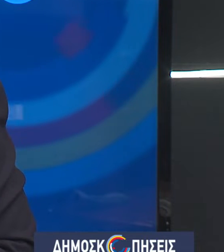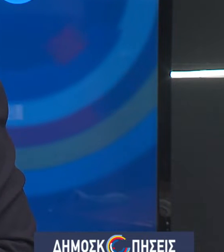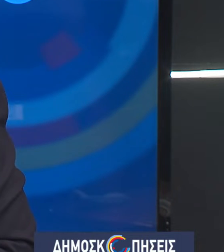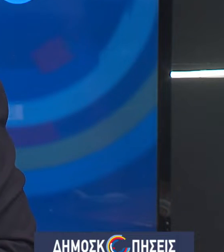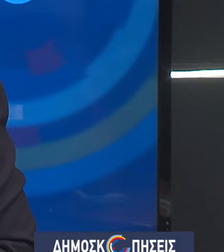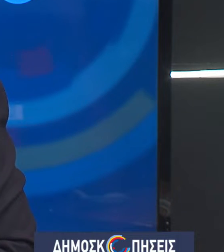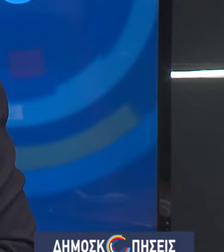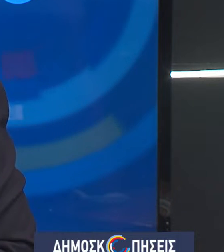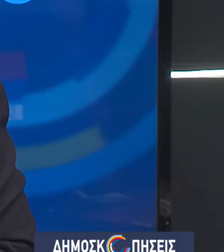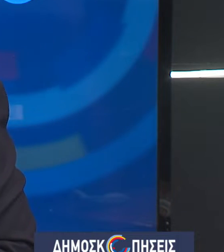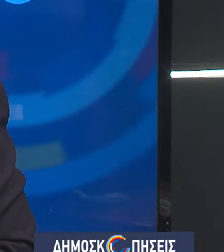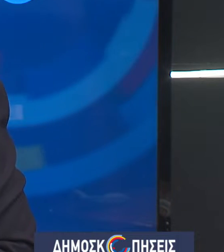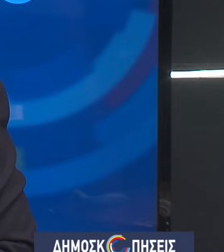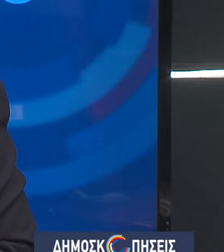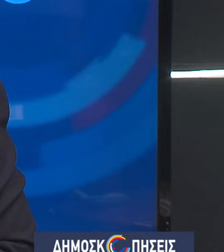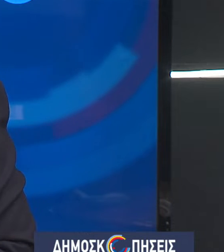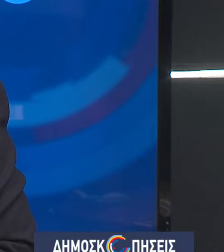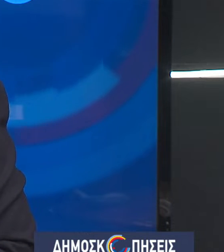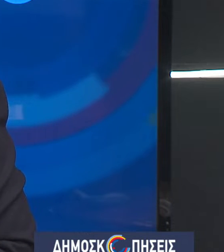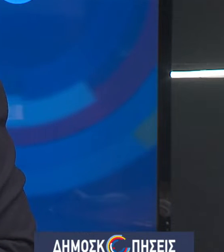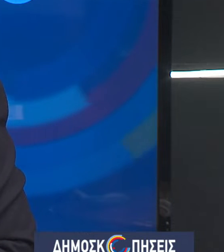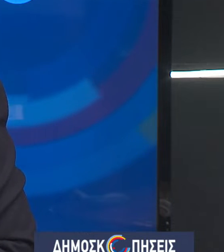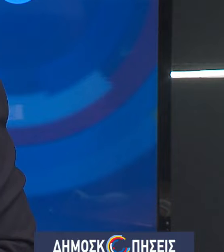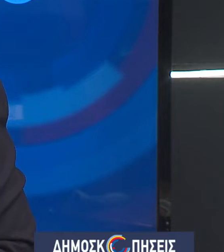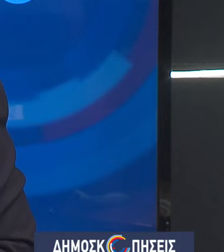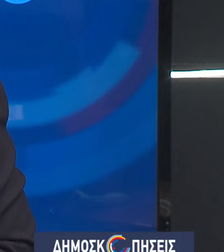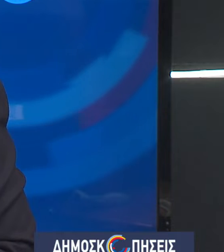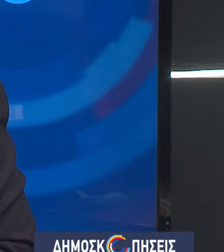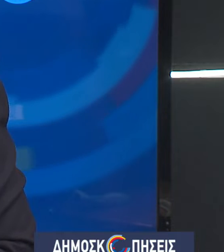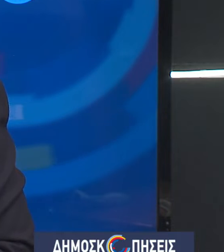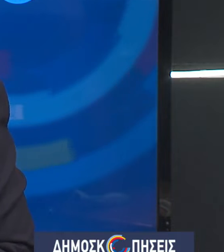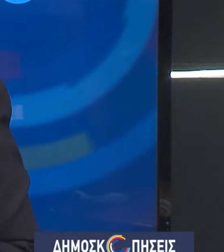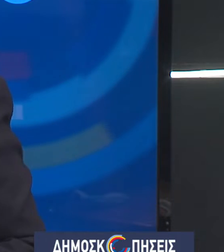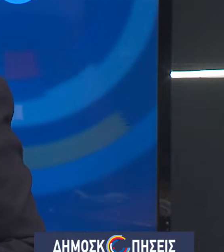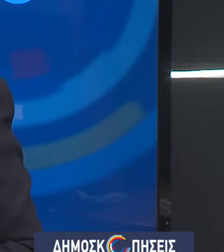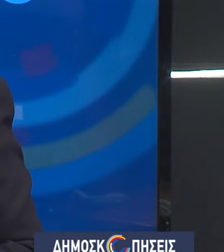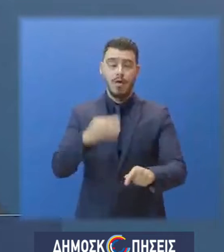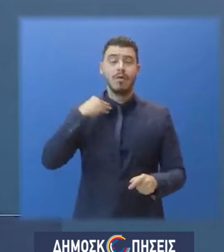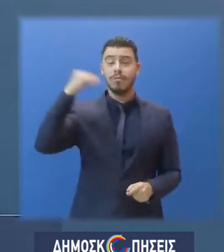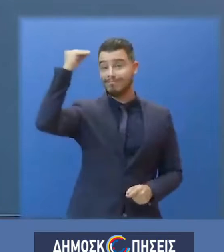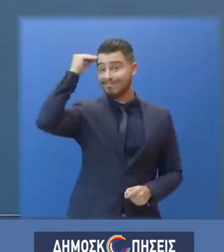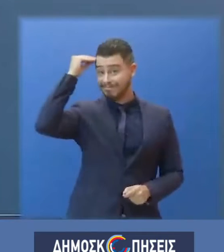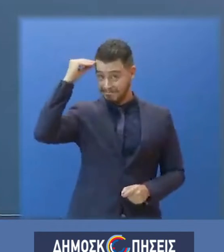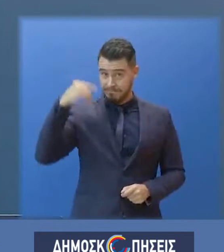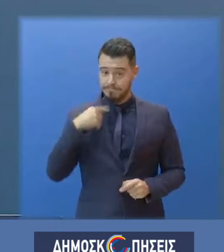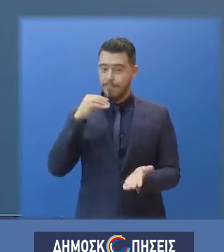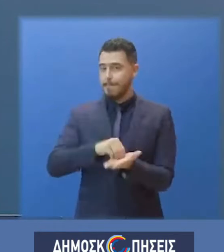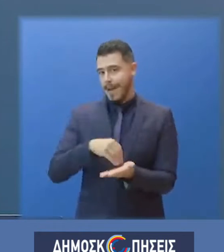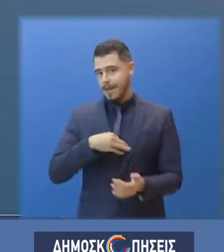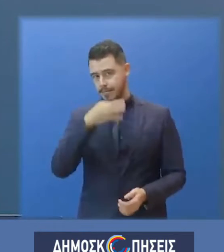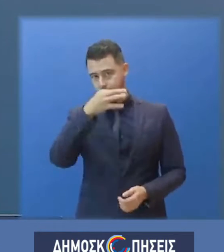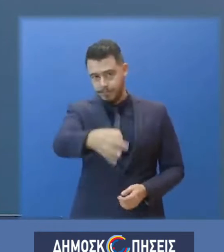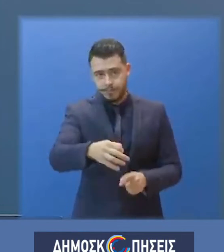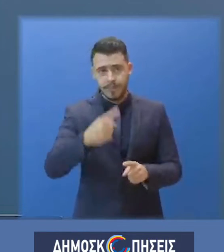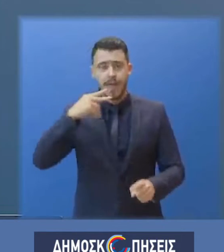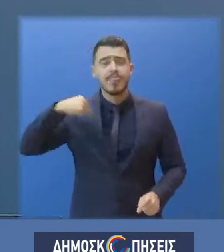ο κύριος Οικονόμου. Να παρακολουθήσουμε ένα χαρακτηριστικό απόσπασμα από την ενημέρωση των πολιτικών συντακτών. Στη διάθεση των δημόσιων νοσοκομείων της